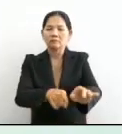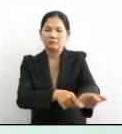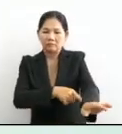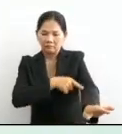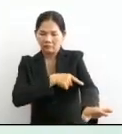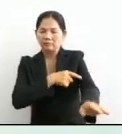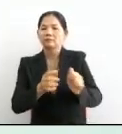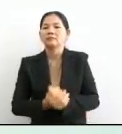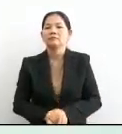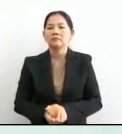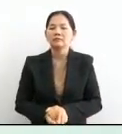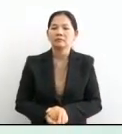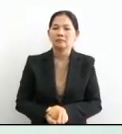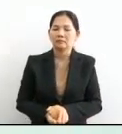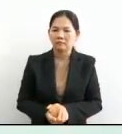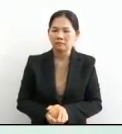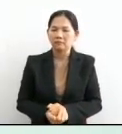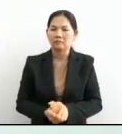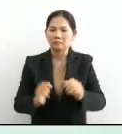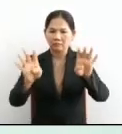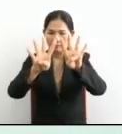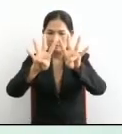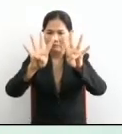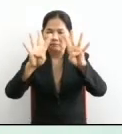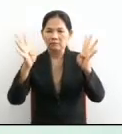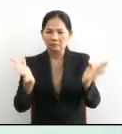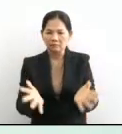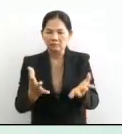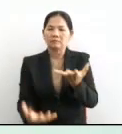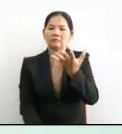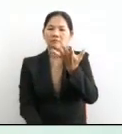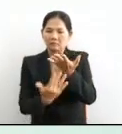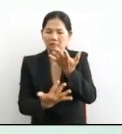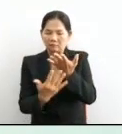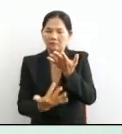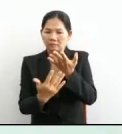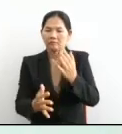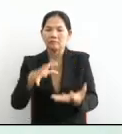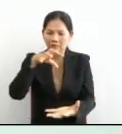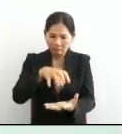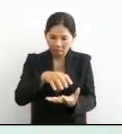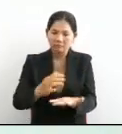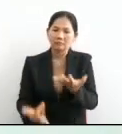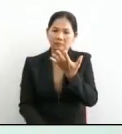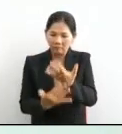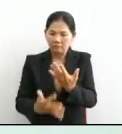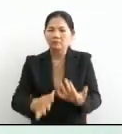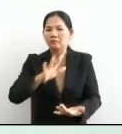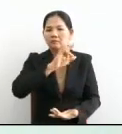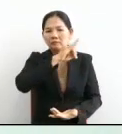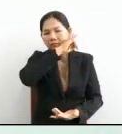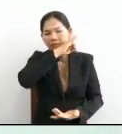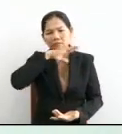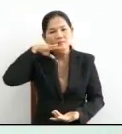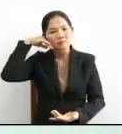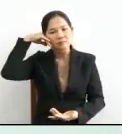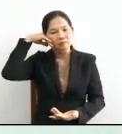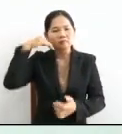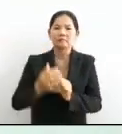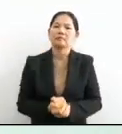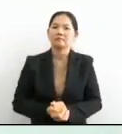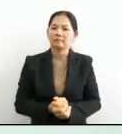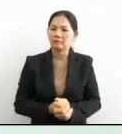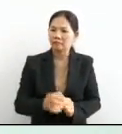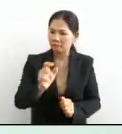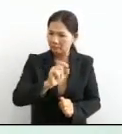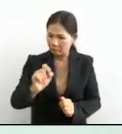kế tới cá lo chầm hơi sắp ngủ chả lấy con tiêm tuốt chả ăn bát chả mùi nắng chả ăn bát để con sẽ